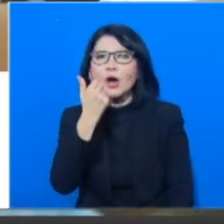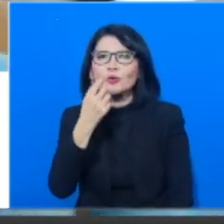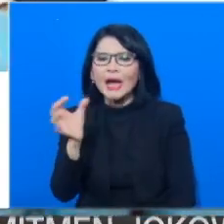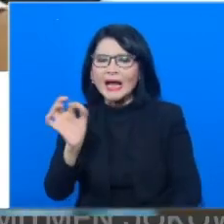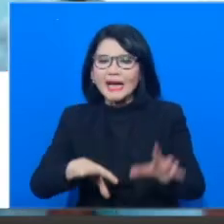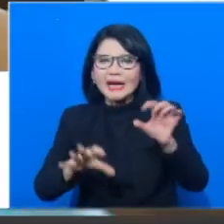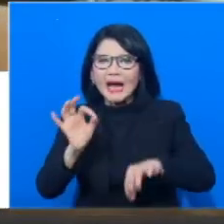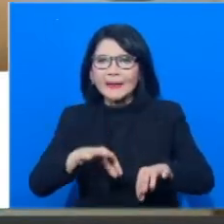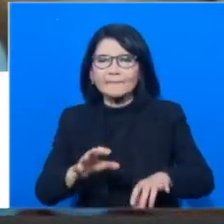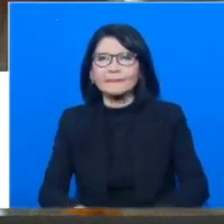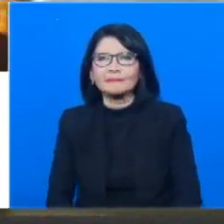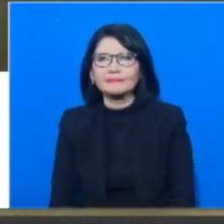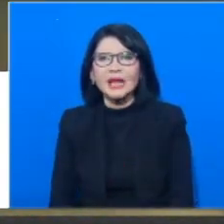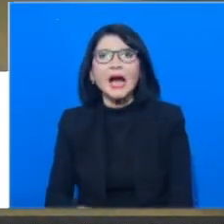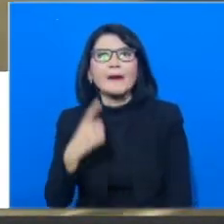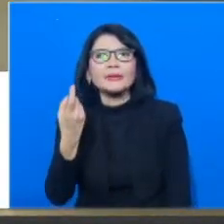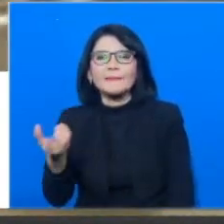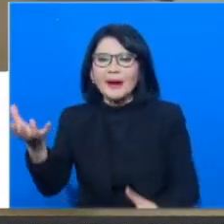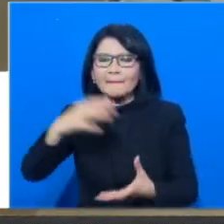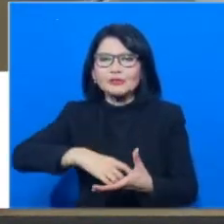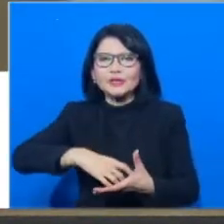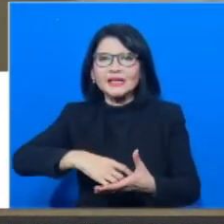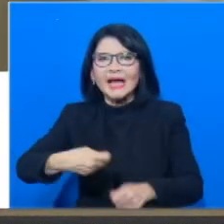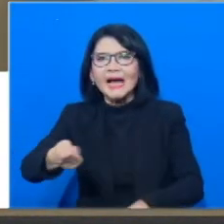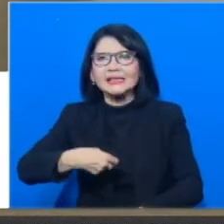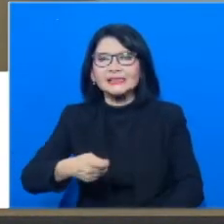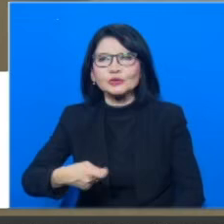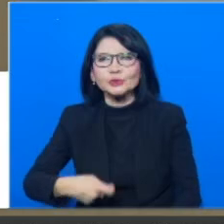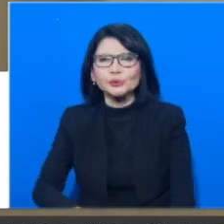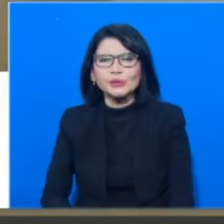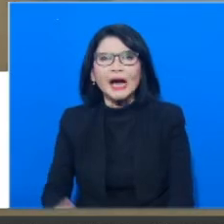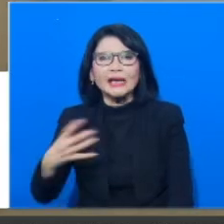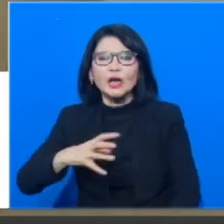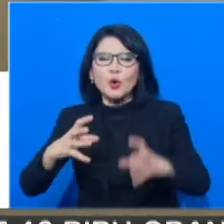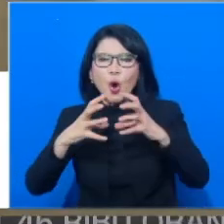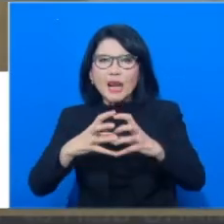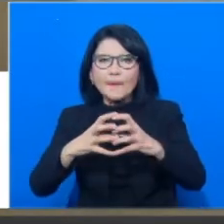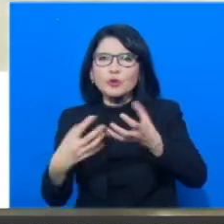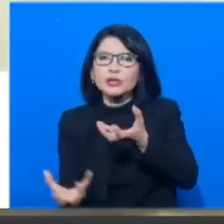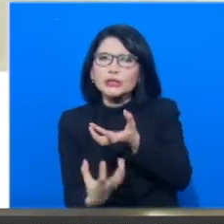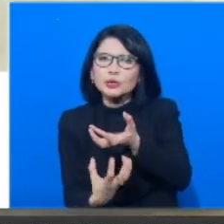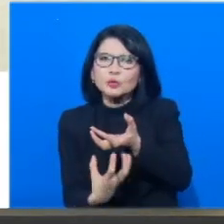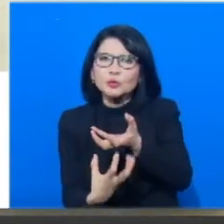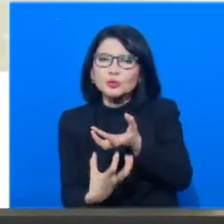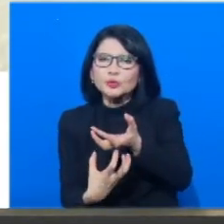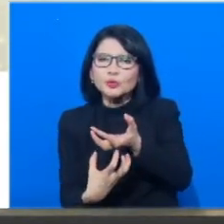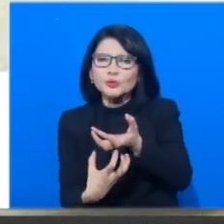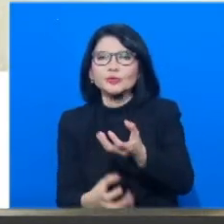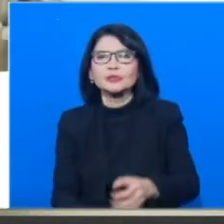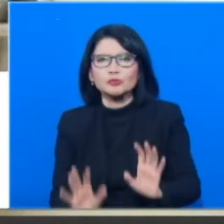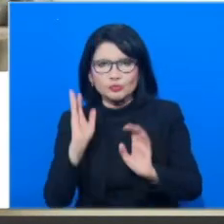ragi. Pertama, masukkan terigu ke wadah, lalu masukkan labu yang sudah dikukus dan sudah di blender serta dibuang